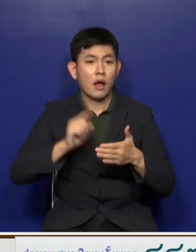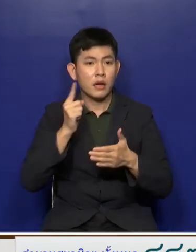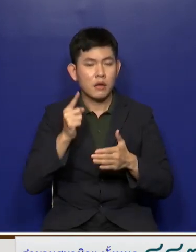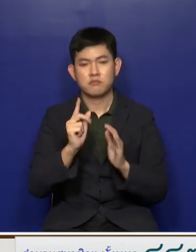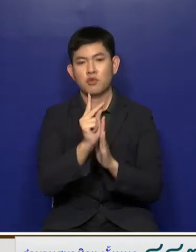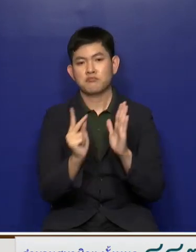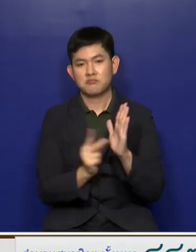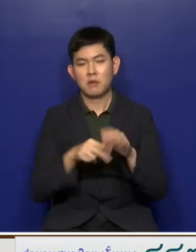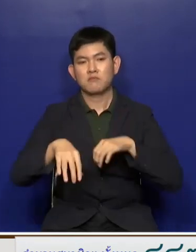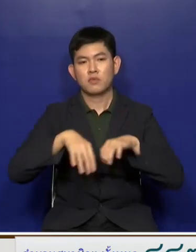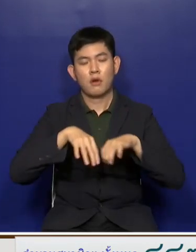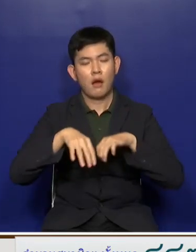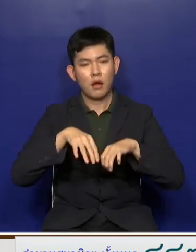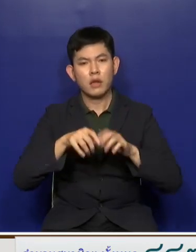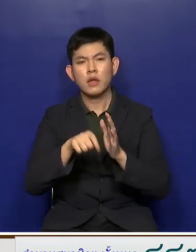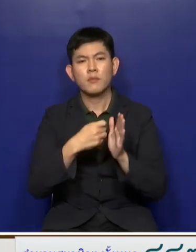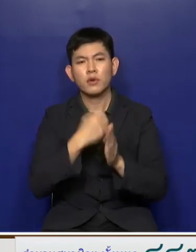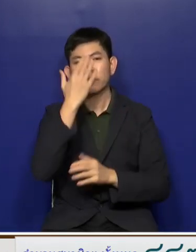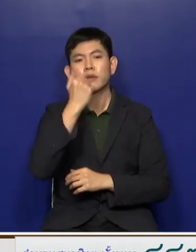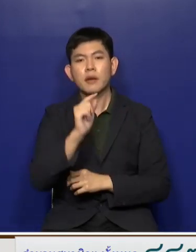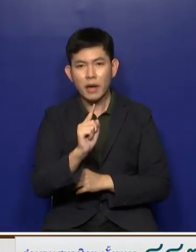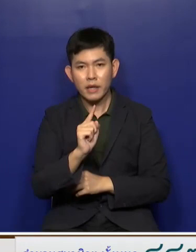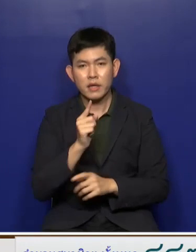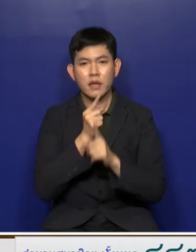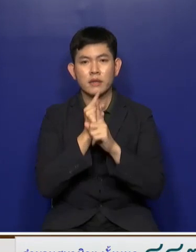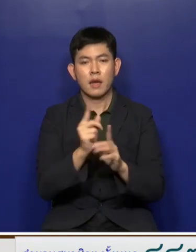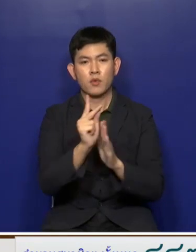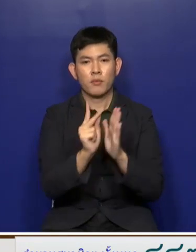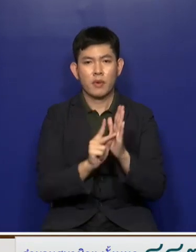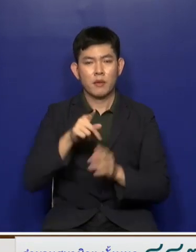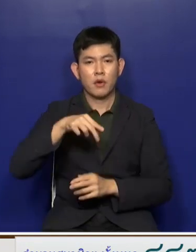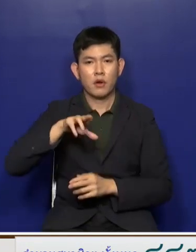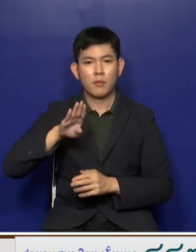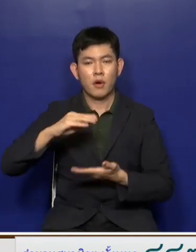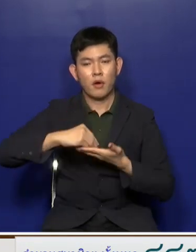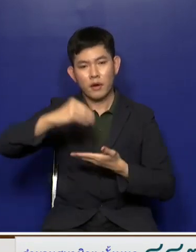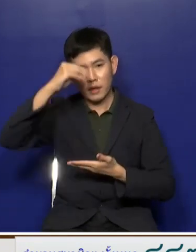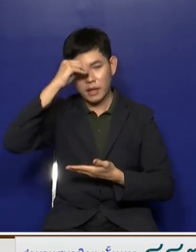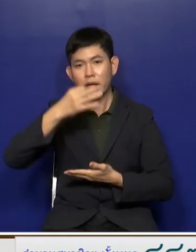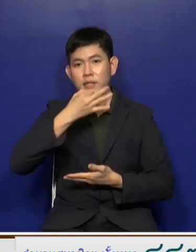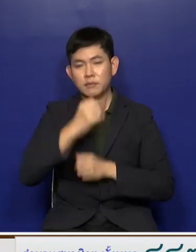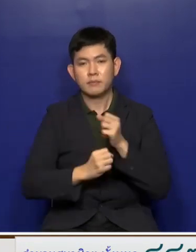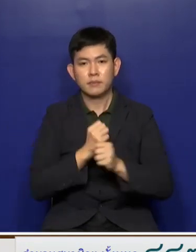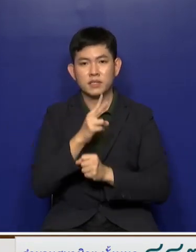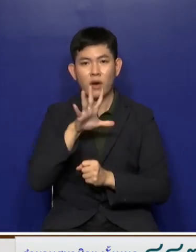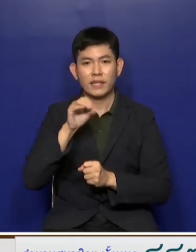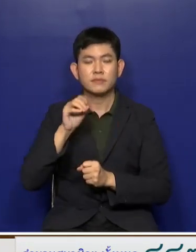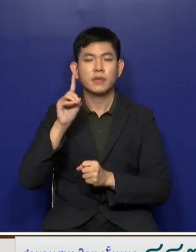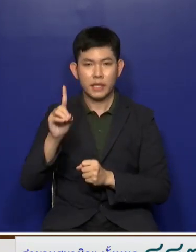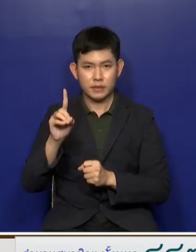ยถามว่าทำไมตามพระราชบัญญัติการศึกษาอาชีวศึกษา2551